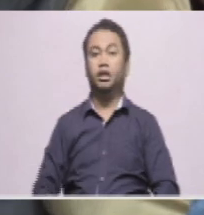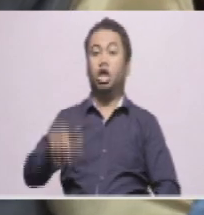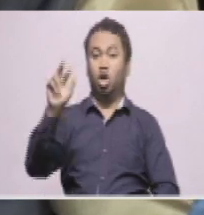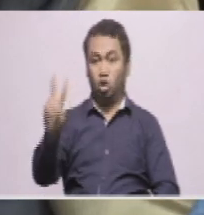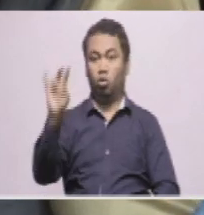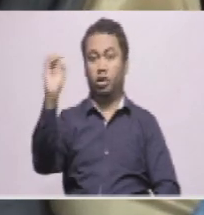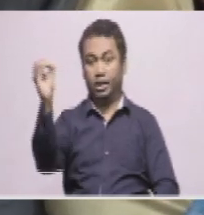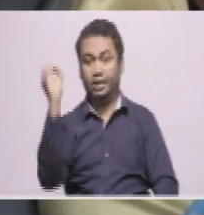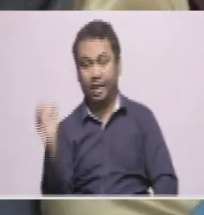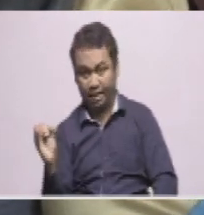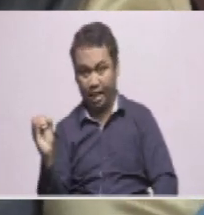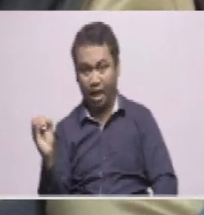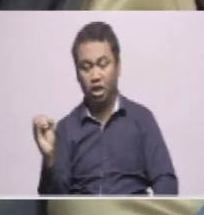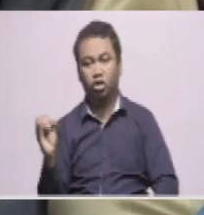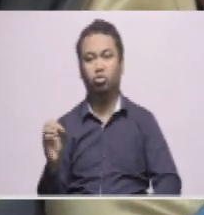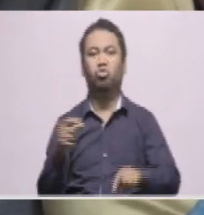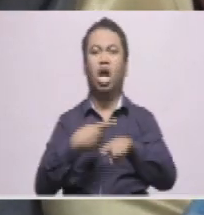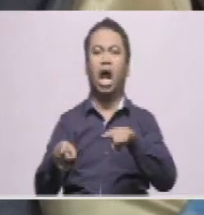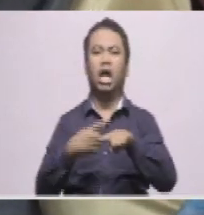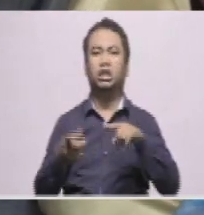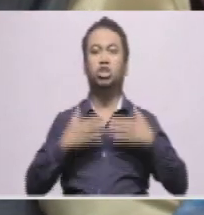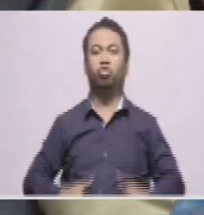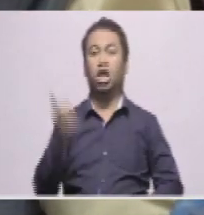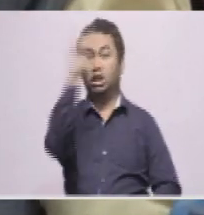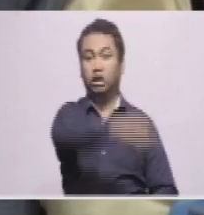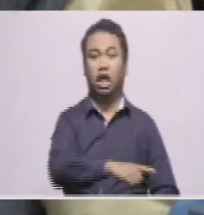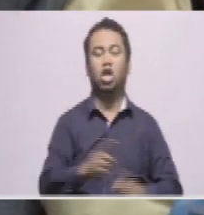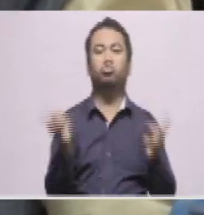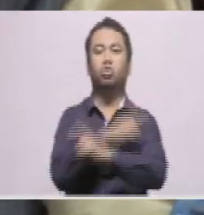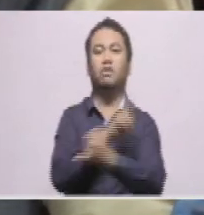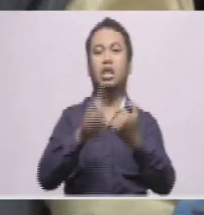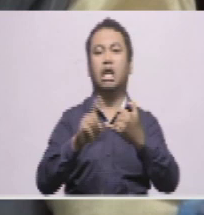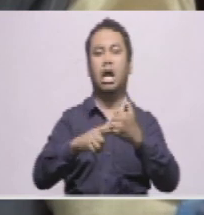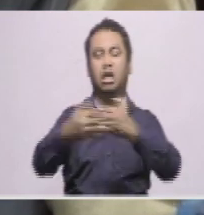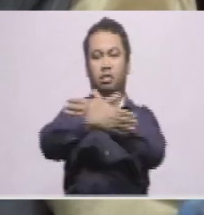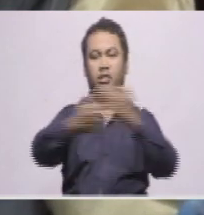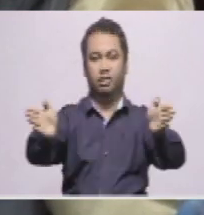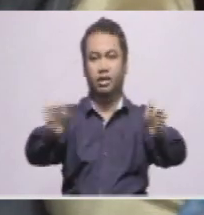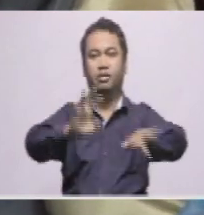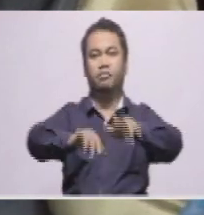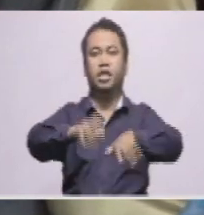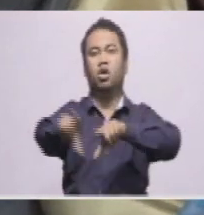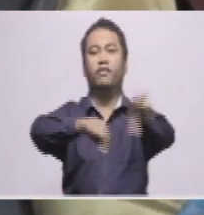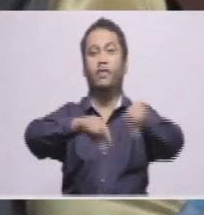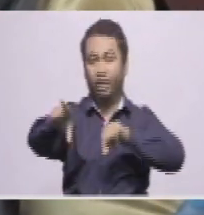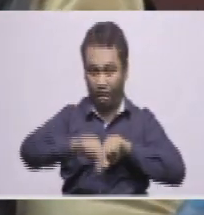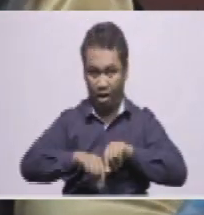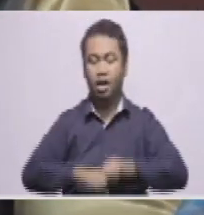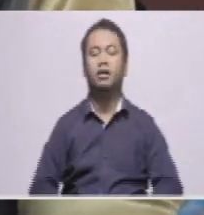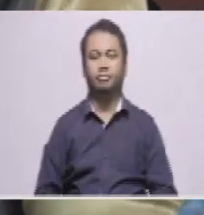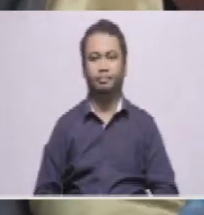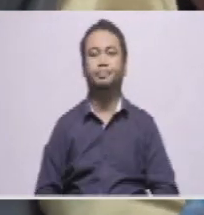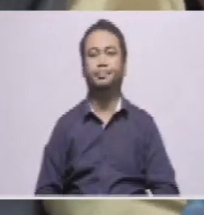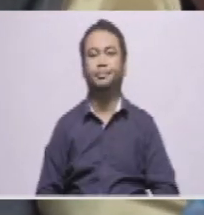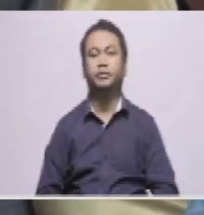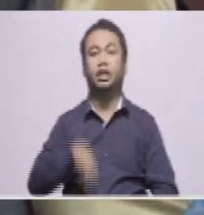kosa no hoe vokatry ny faharatsian'ny toetr'andro a no nahatara ny fisokafan'ny birao mpifandatsahambato ary manodidina